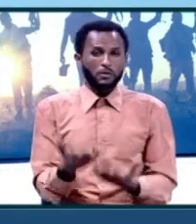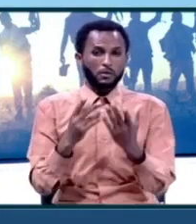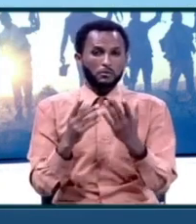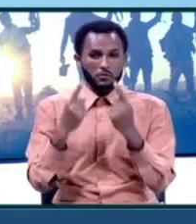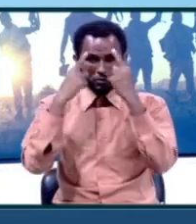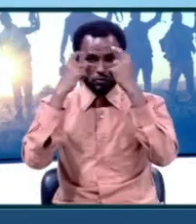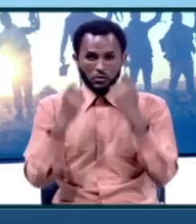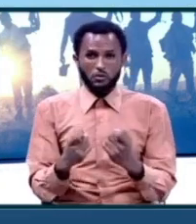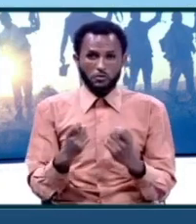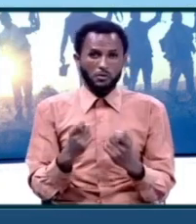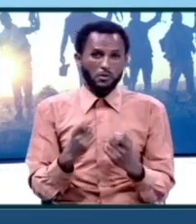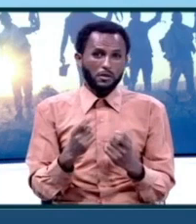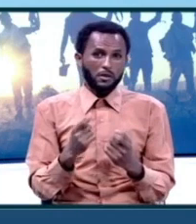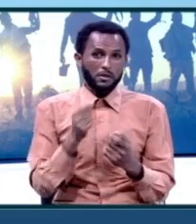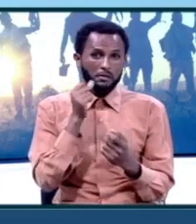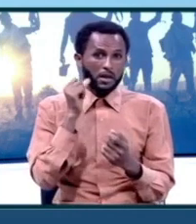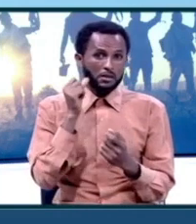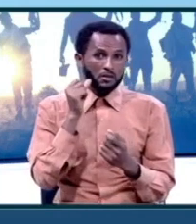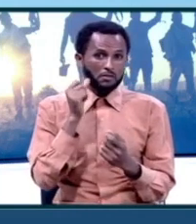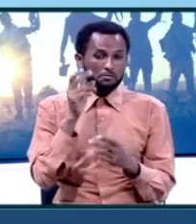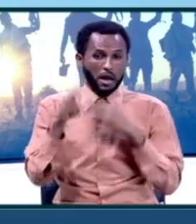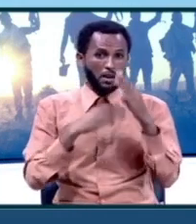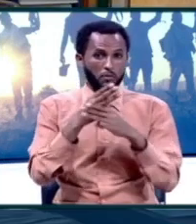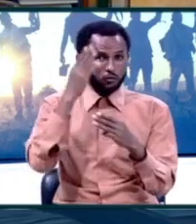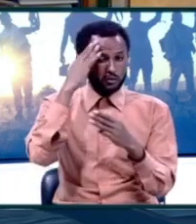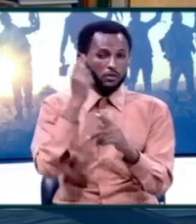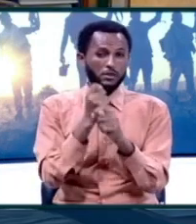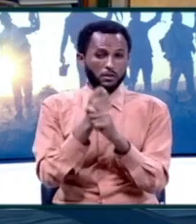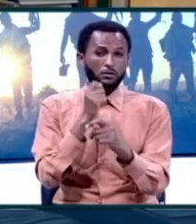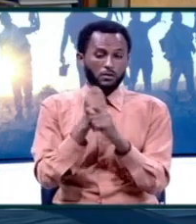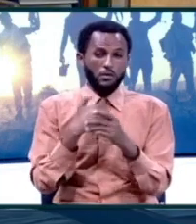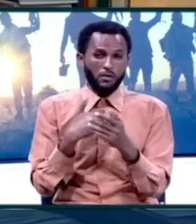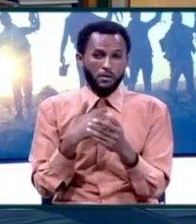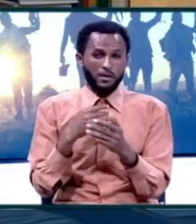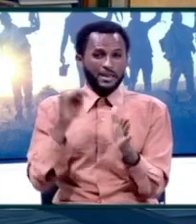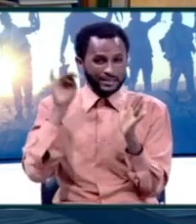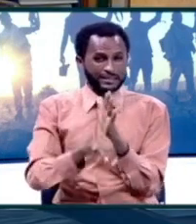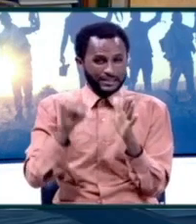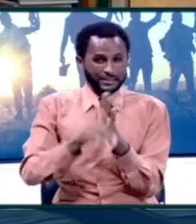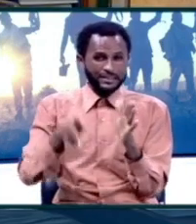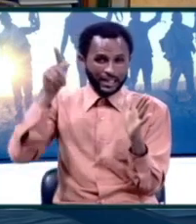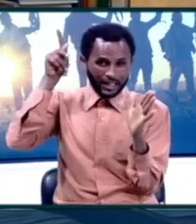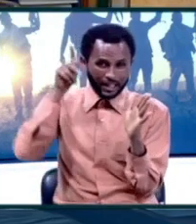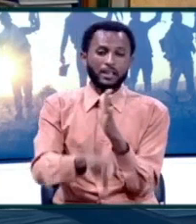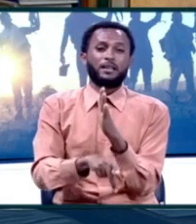ትልወሰንዎ ትትማለፍ ብዓለም ዘፋለጥዎ ስራሕ እዮም ዝሰርሑ ዘለዉ ጨፍጭፍካ ቀቲልካ